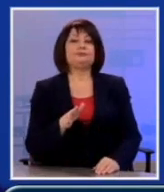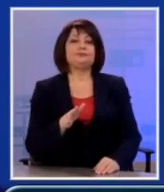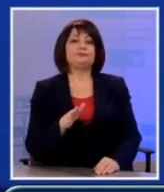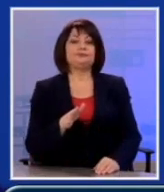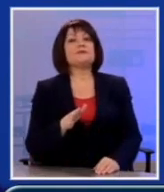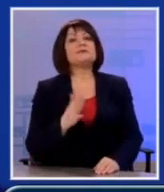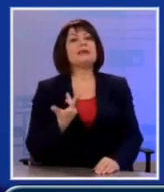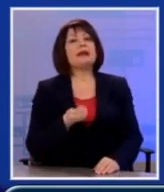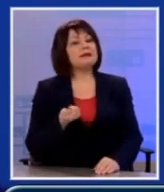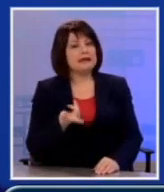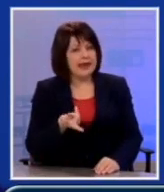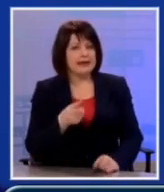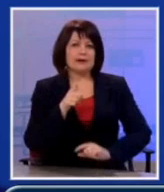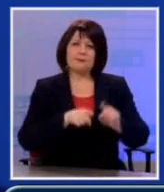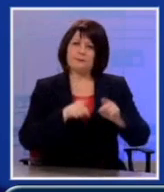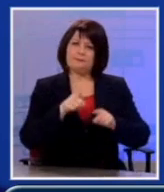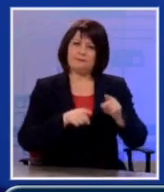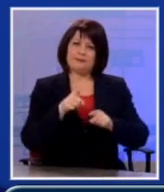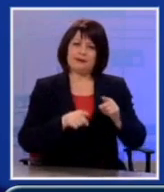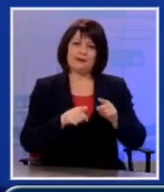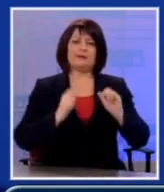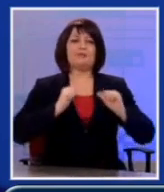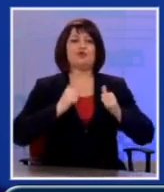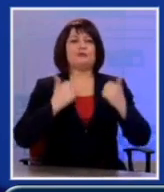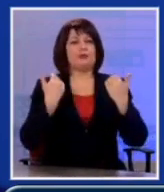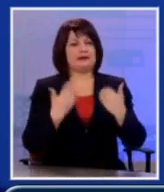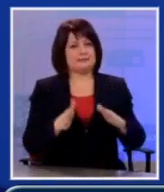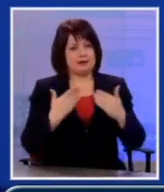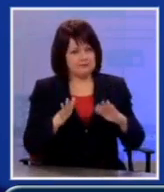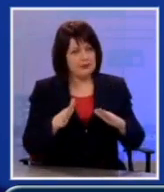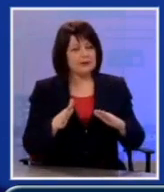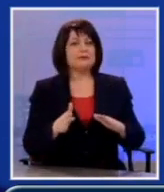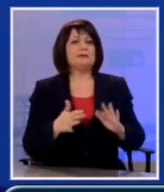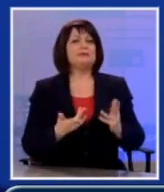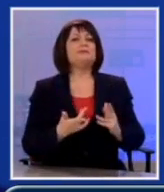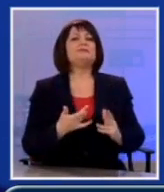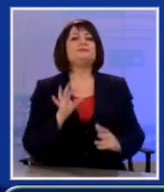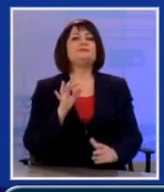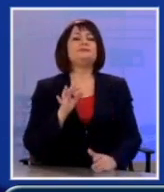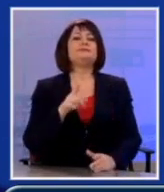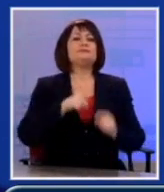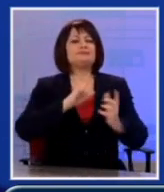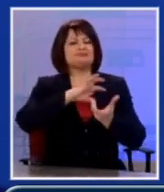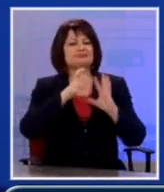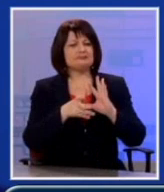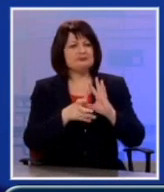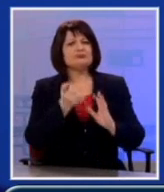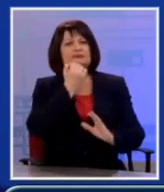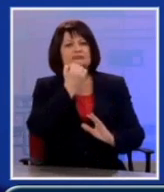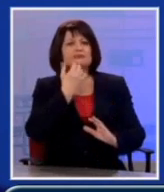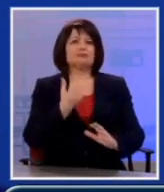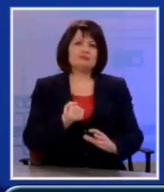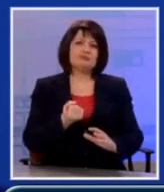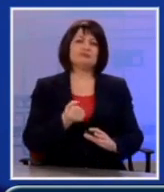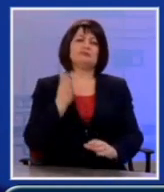ελήφθησαν κάποιες πρωτοβουλίες προκειμένου στρεβλώσεις που είχαν εντοπιστεί